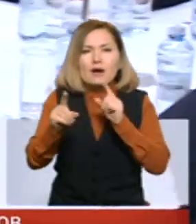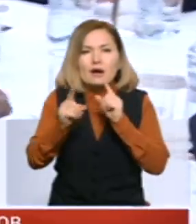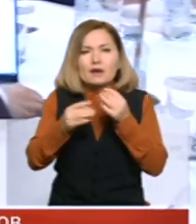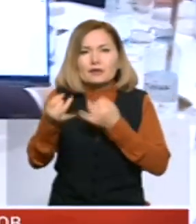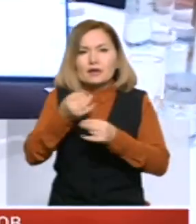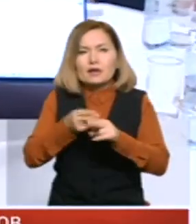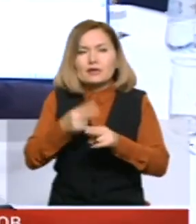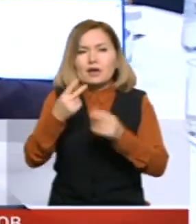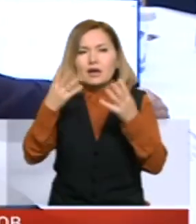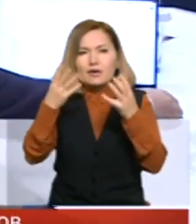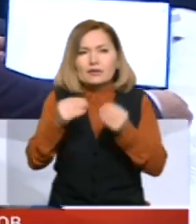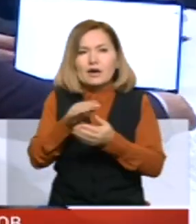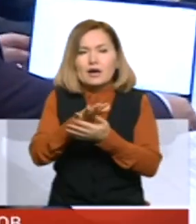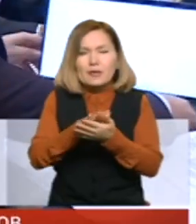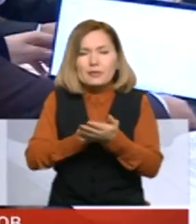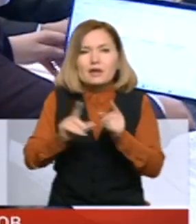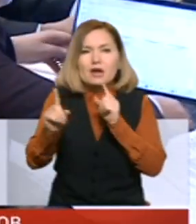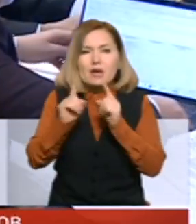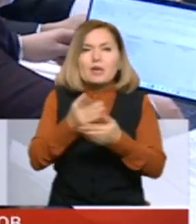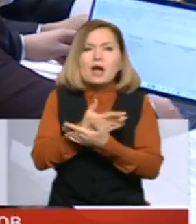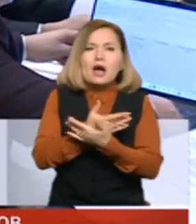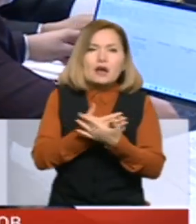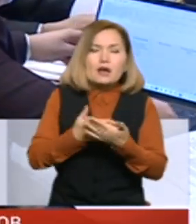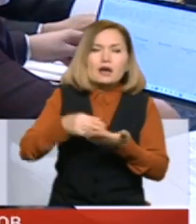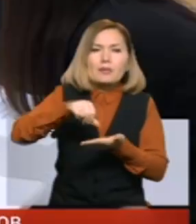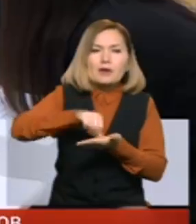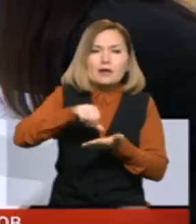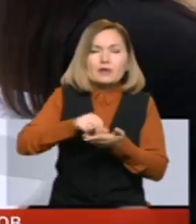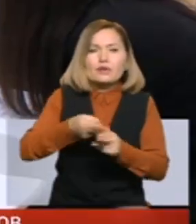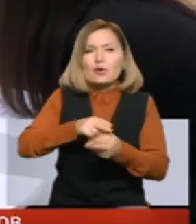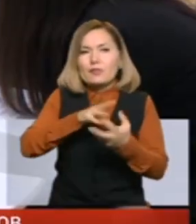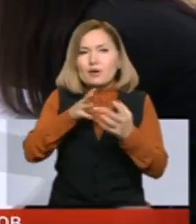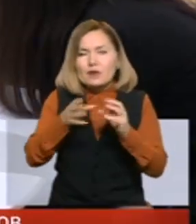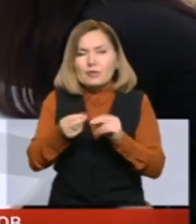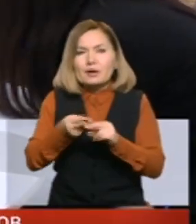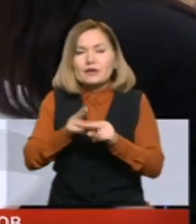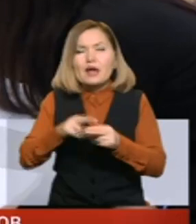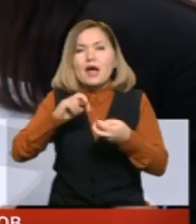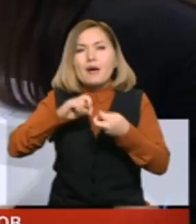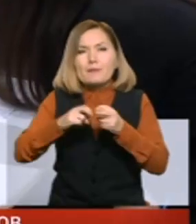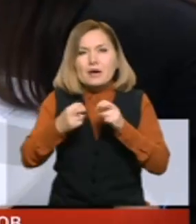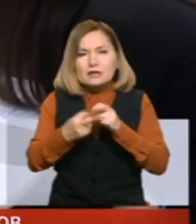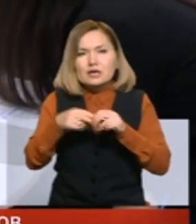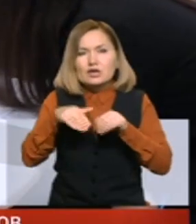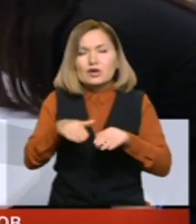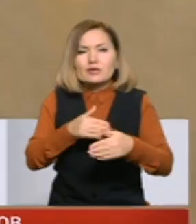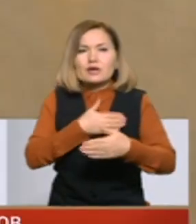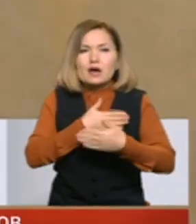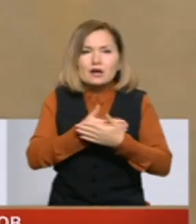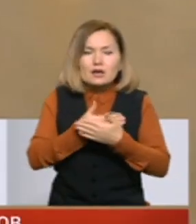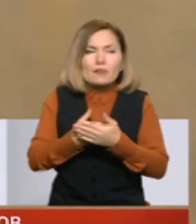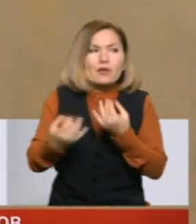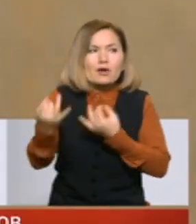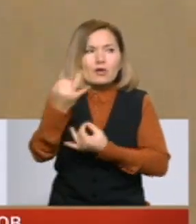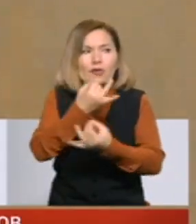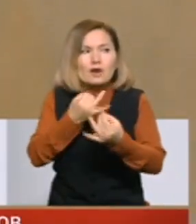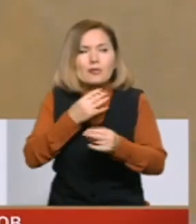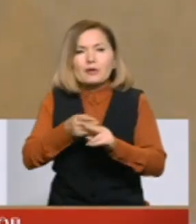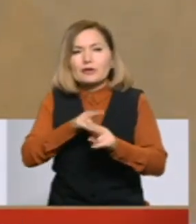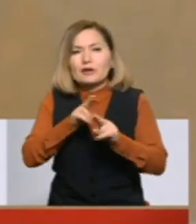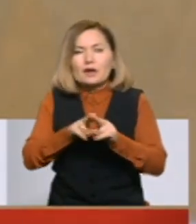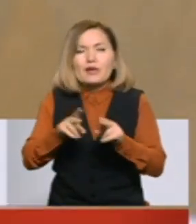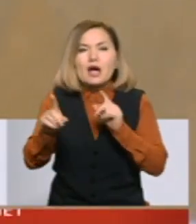айтылды. Екі күнге жалғасатын жиында әртүрлі сала өкілдері бірнеше топқа бөлініп, мәселені шешудің жолдарын ішінара